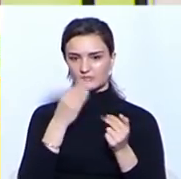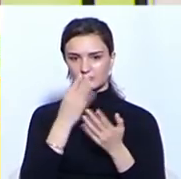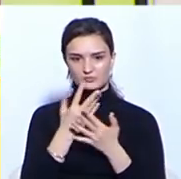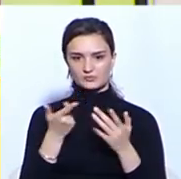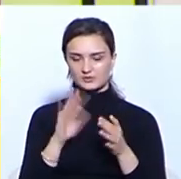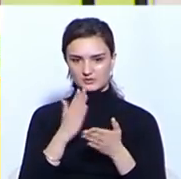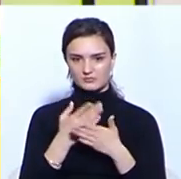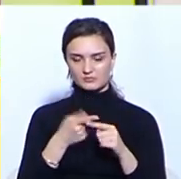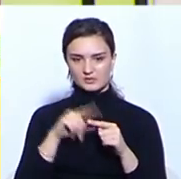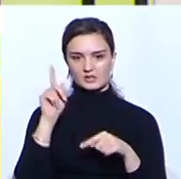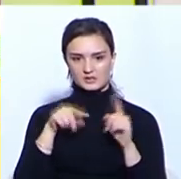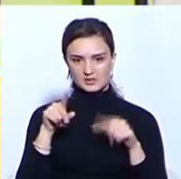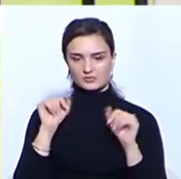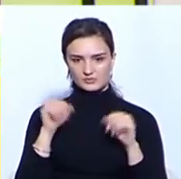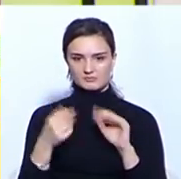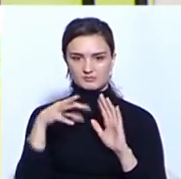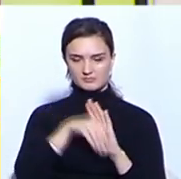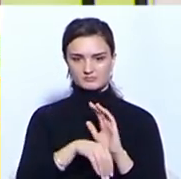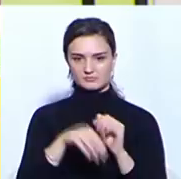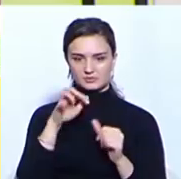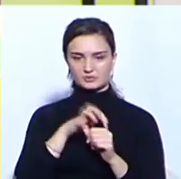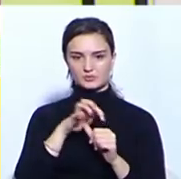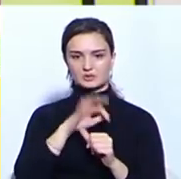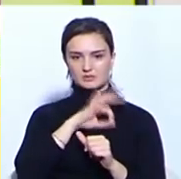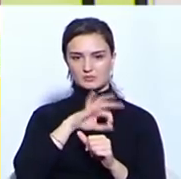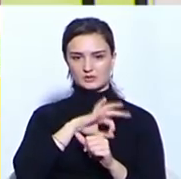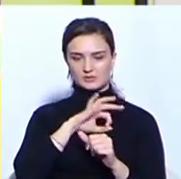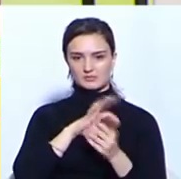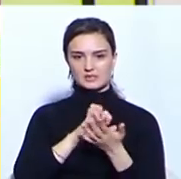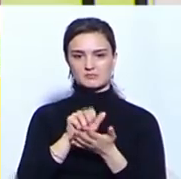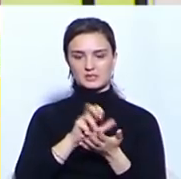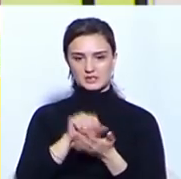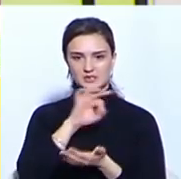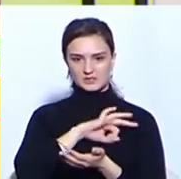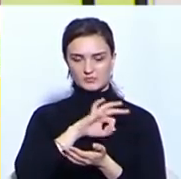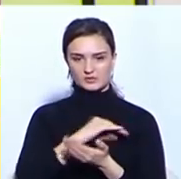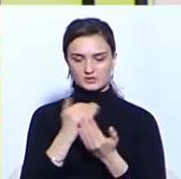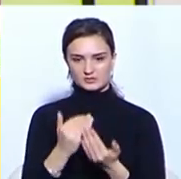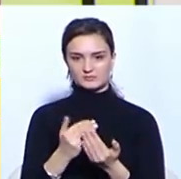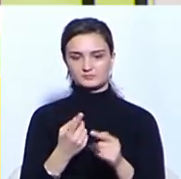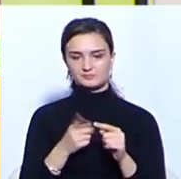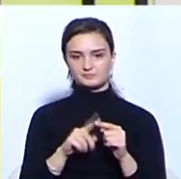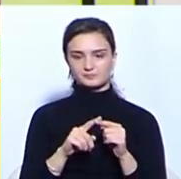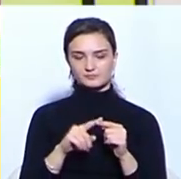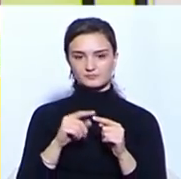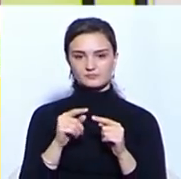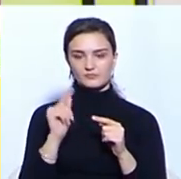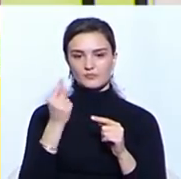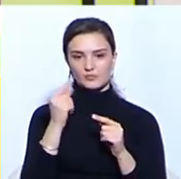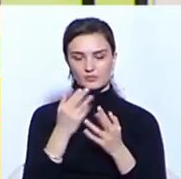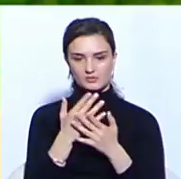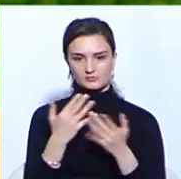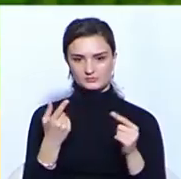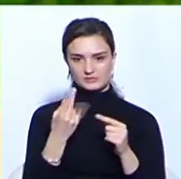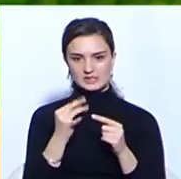ამიტომ პერიოდულად ხანდახან შეიძლება ჩართოთ. სოკოს გამოყენება, ისპანახის გამოყენება, ცხადია პარკოსნებთან ერთად არის